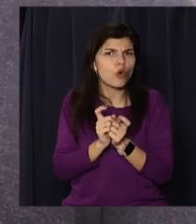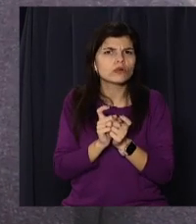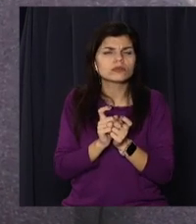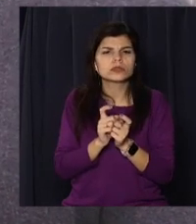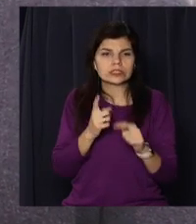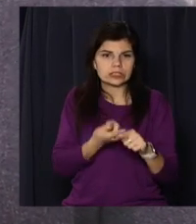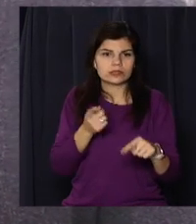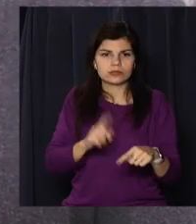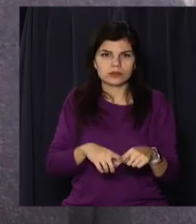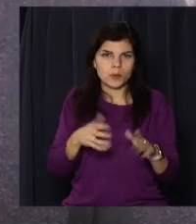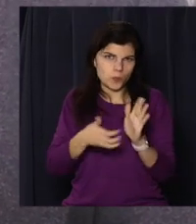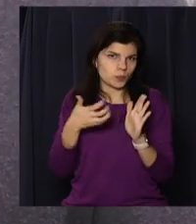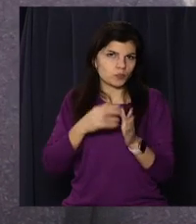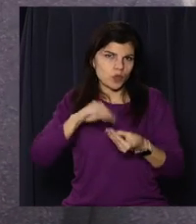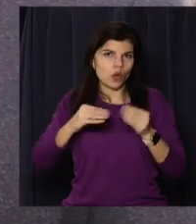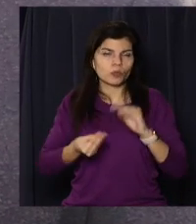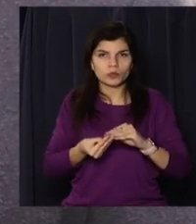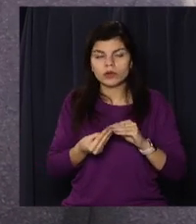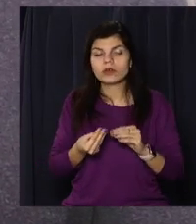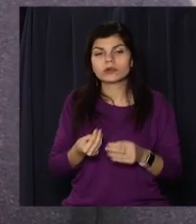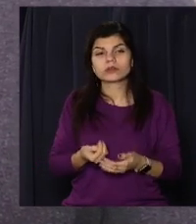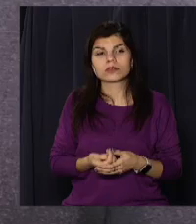з цим недоліком. Тобто